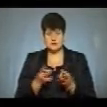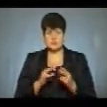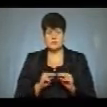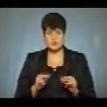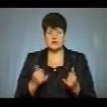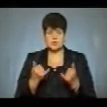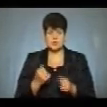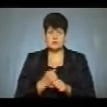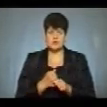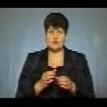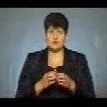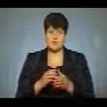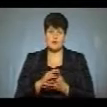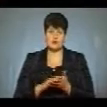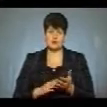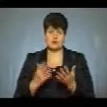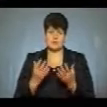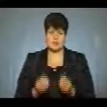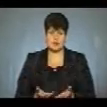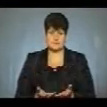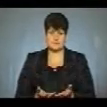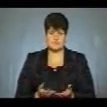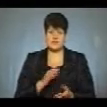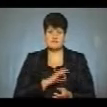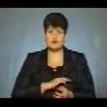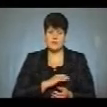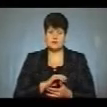сьогодні працюють у групах продовженого дня. Вихователь групи